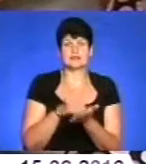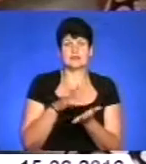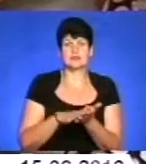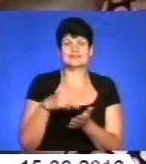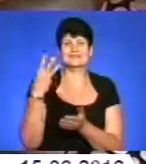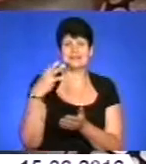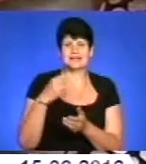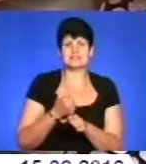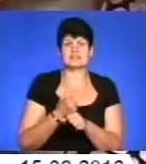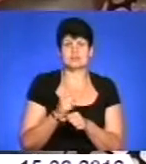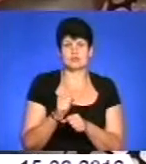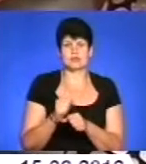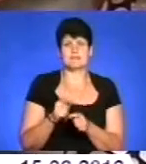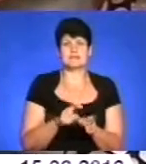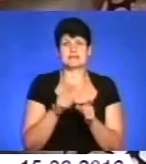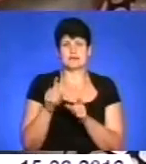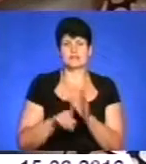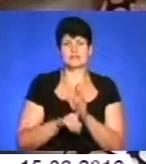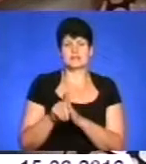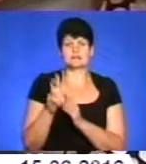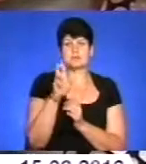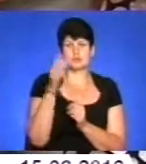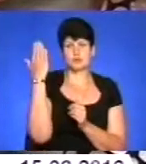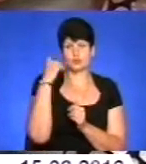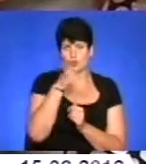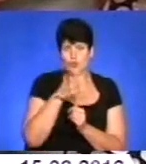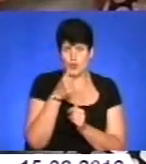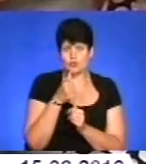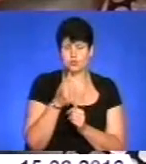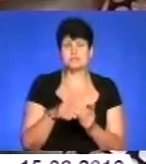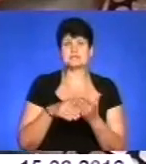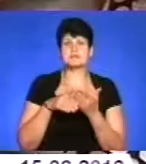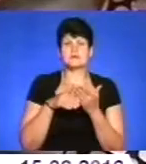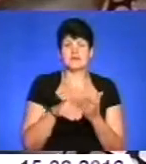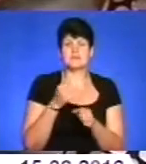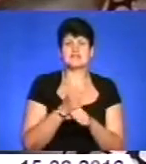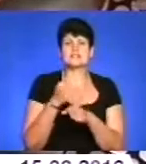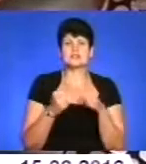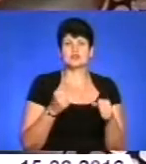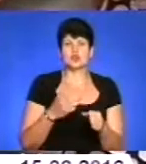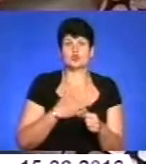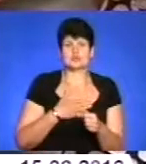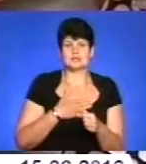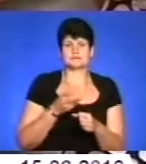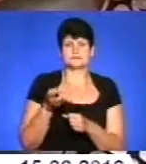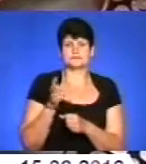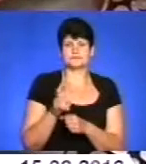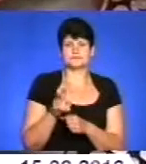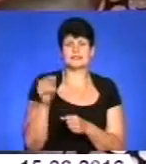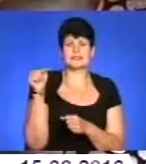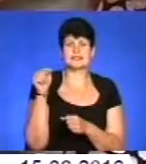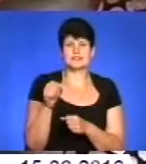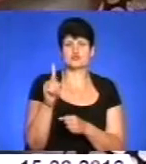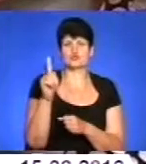30 вимушених переселенців. Починаючи з березня минулого року, за сприянням працевлаштування до нас звернулося майже